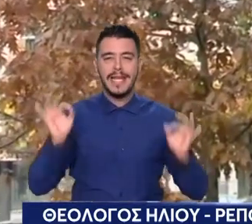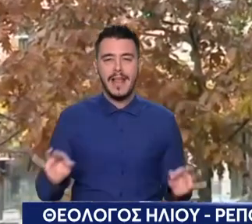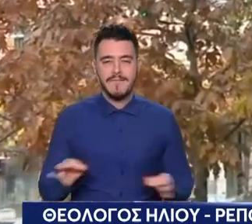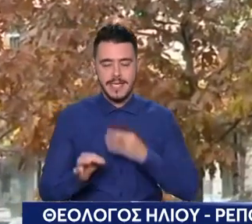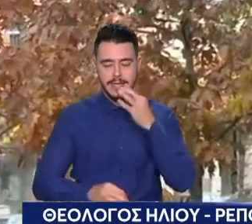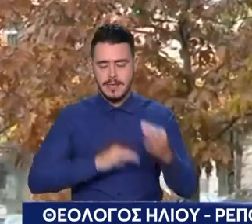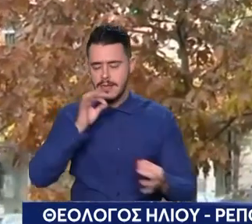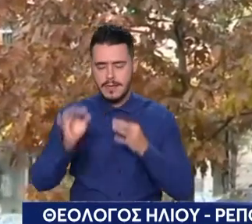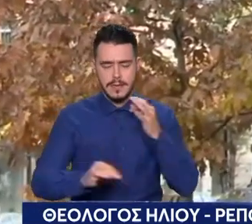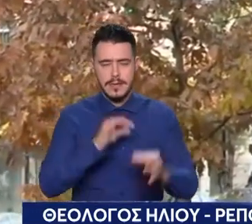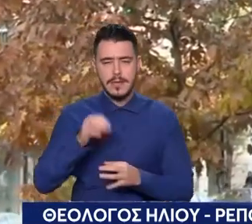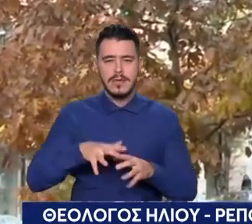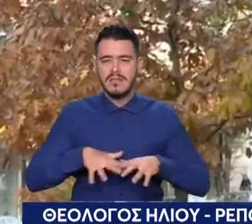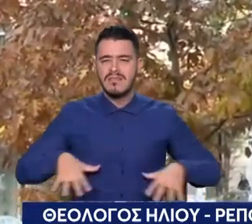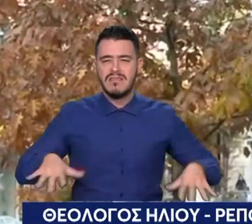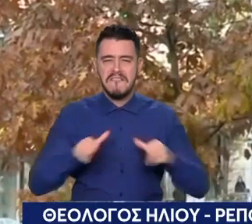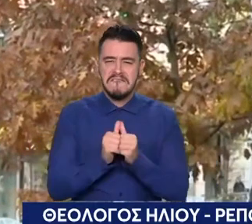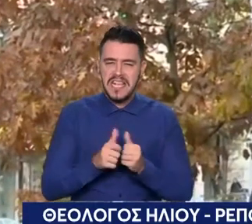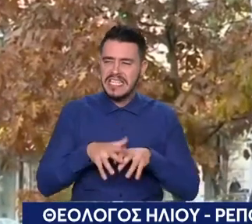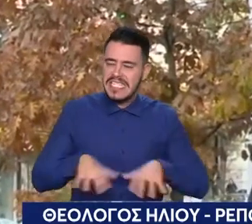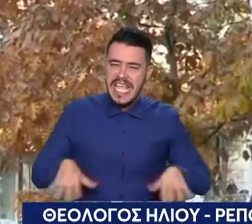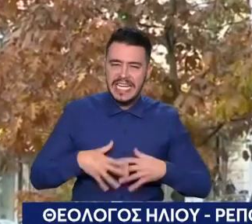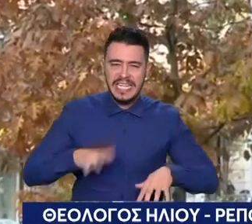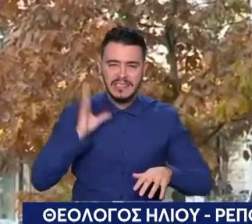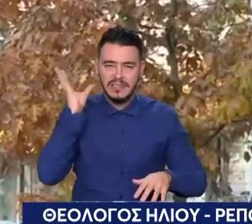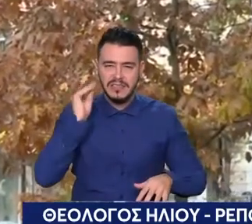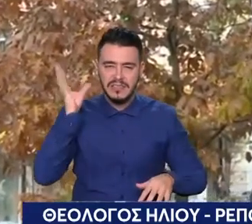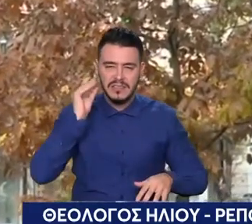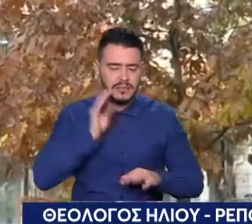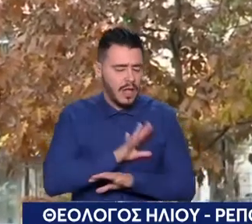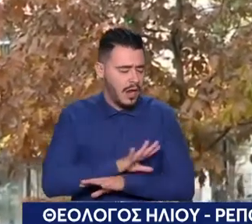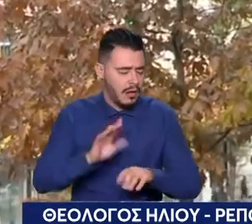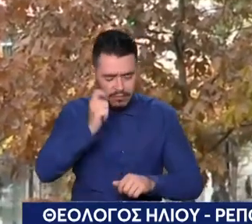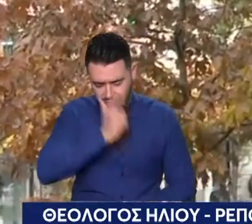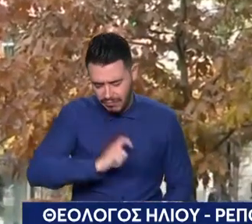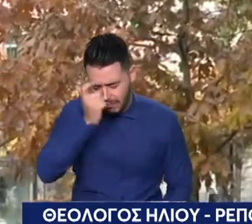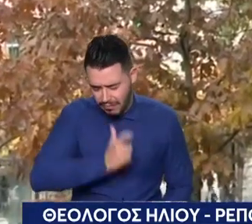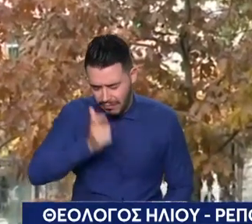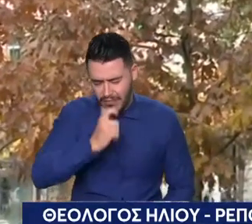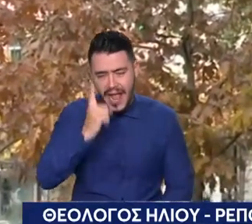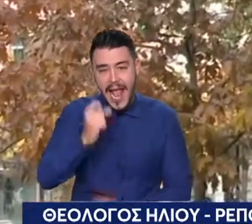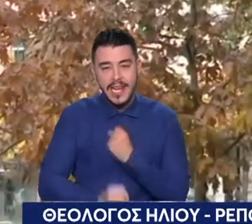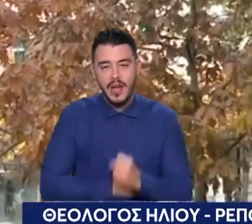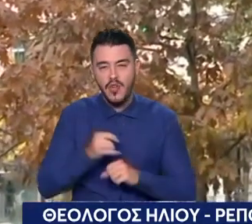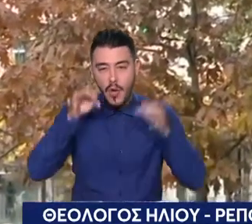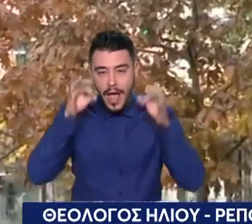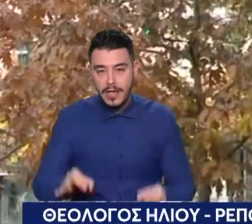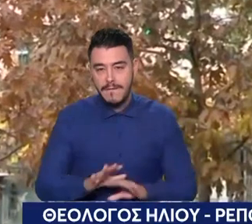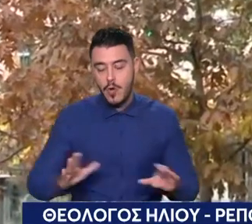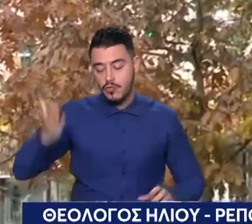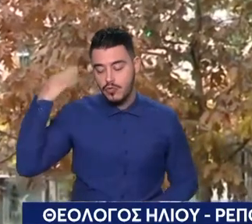συγγενείς και φίλοι της Έμας ξέσπασαν σε κλάματα, καθώς σήμερα συμπληρώνεται ένας χρόνος ακριβώς από την ημέρα που τελέστηκε η κηδεία